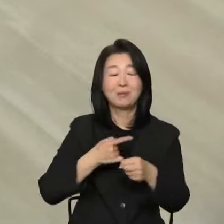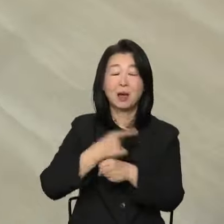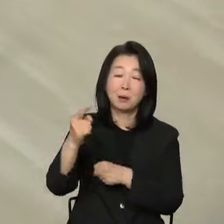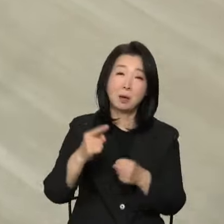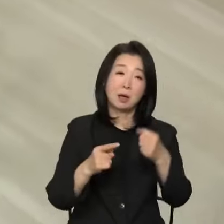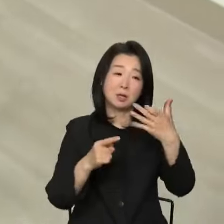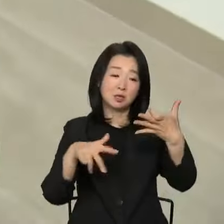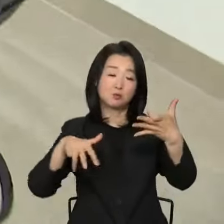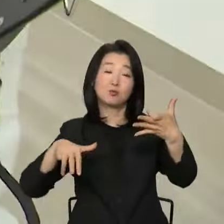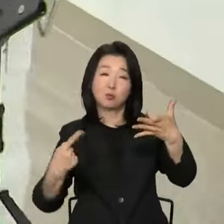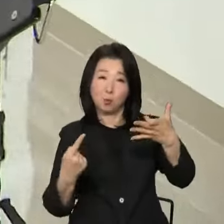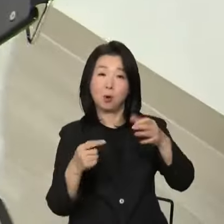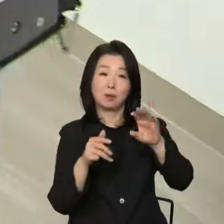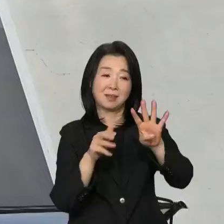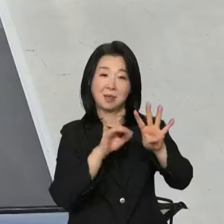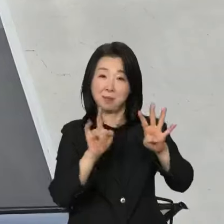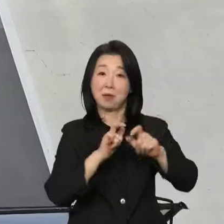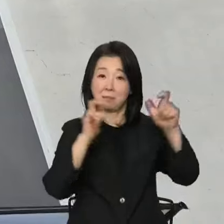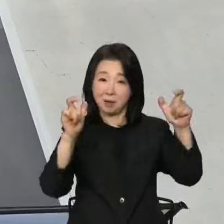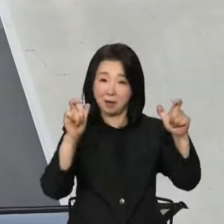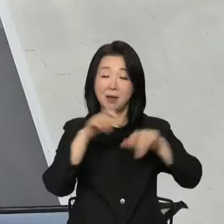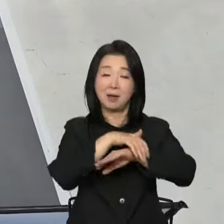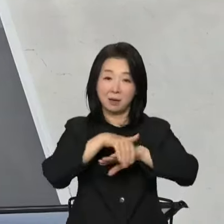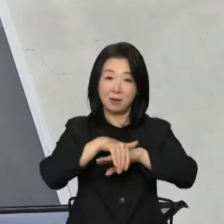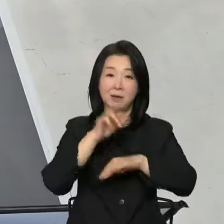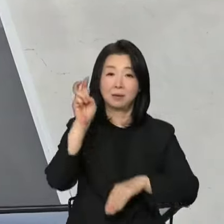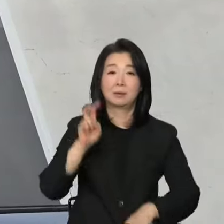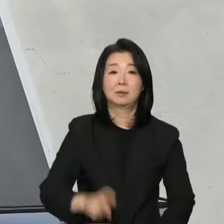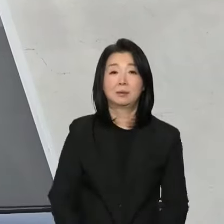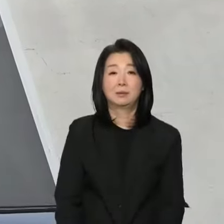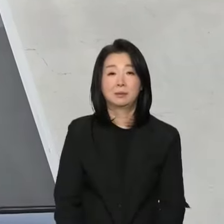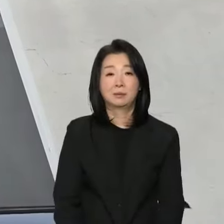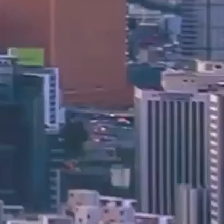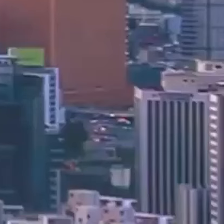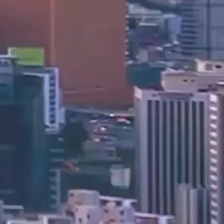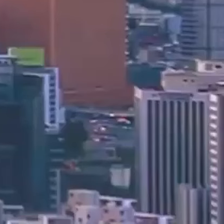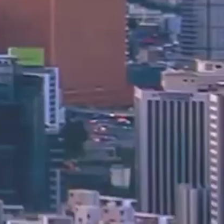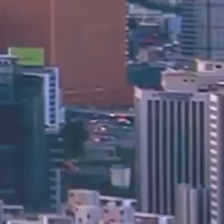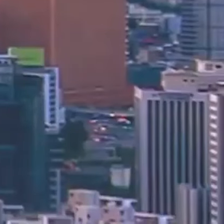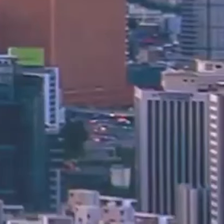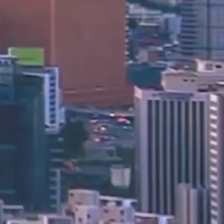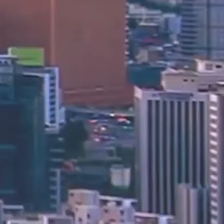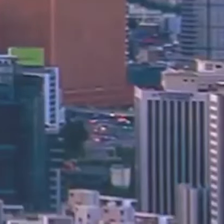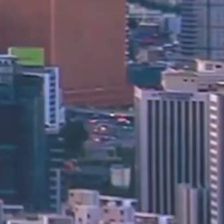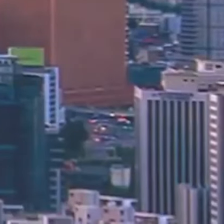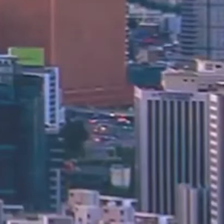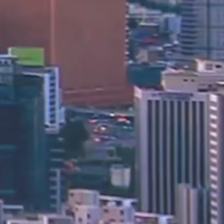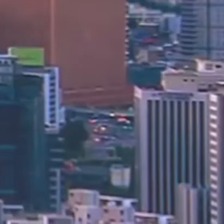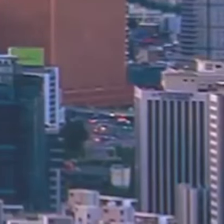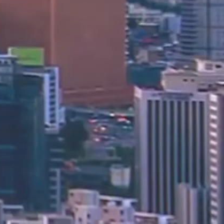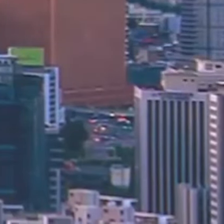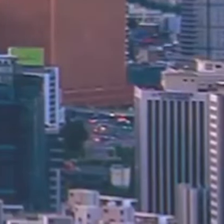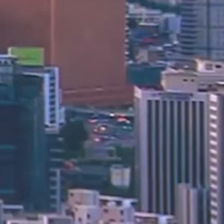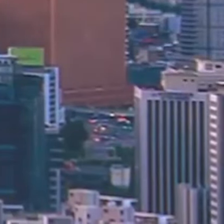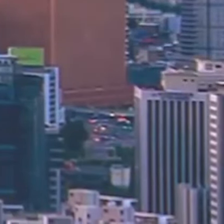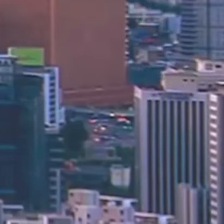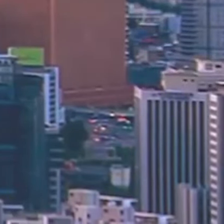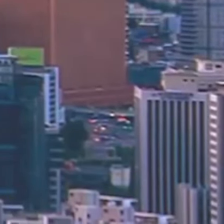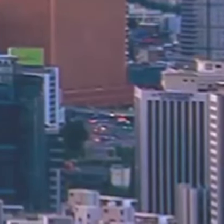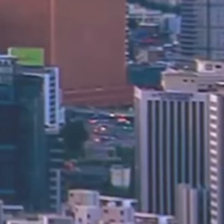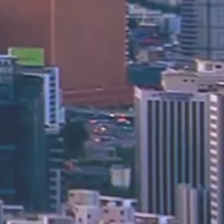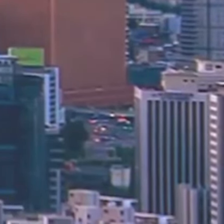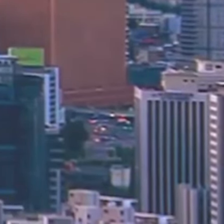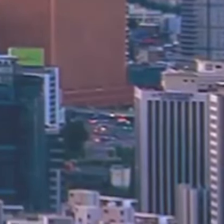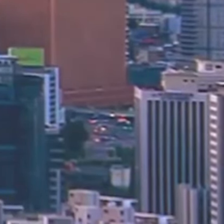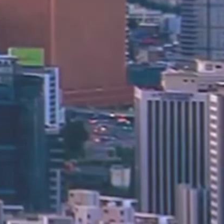넘게 성장할 전망입니다. JTBC 정아람입니다. 아침의 앵커 정재우입니다. 지금 이 기사